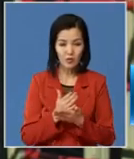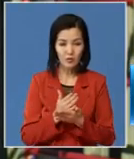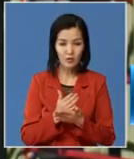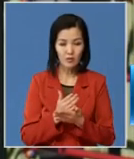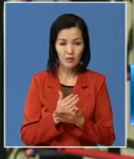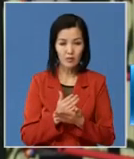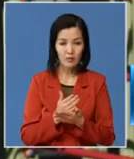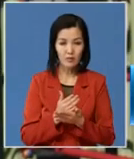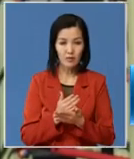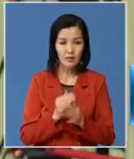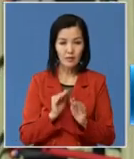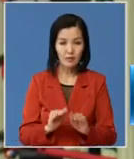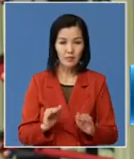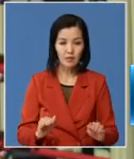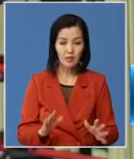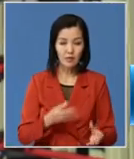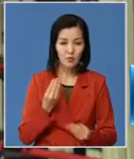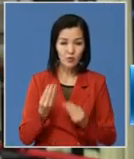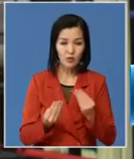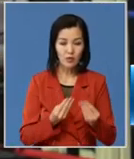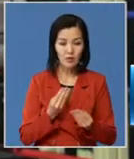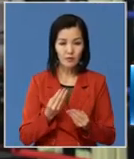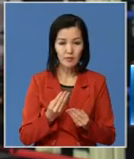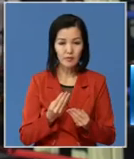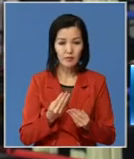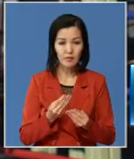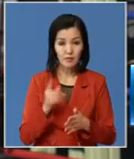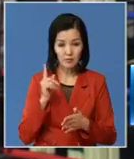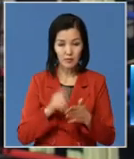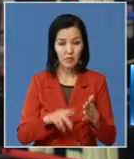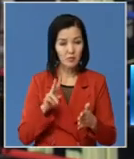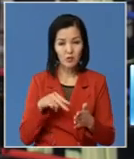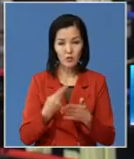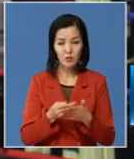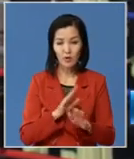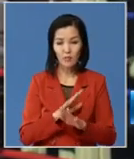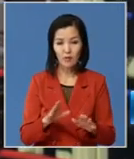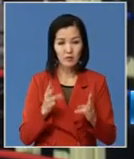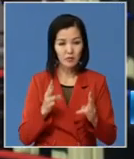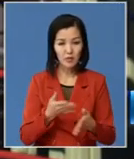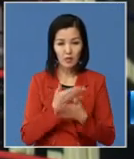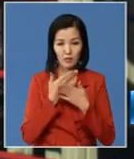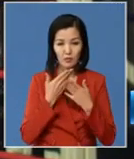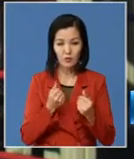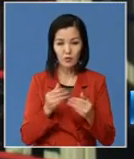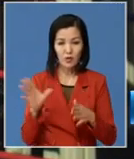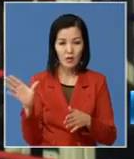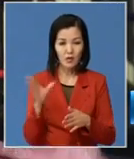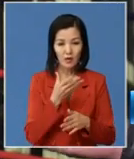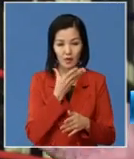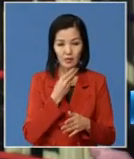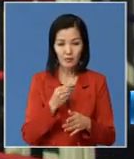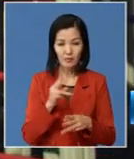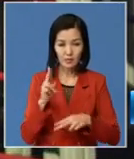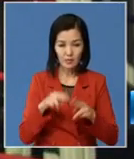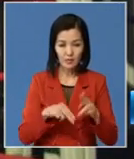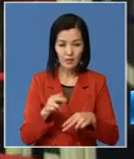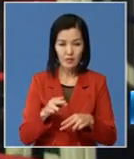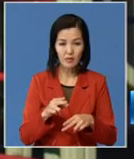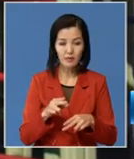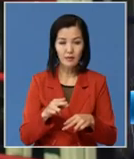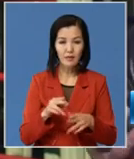аясында орталық мешіт қызметкерлері мен кәсіпкерлер қыстың қағаған суығында отыннан тарыққан қамқорлыққа зәру жандарға қолдау көрсетті.